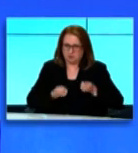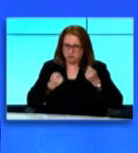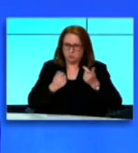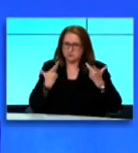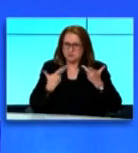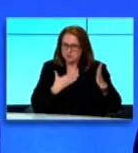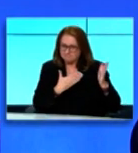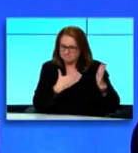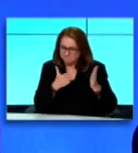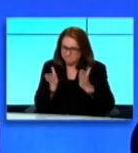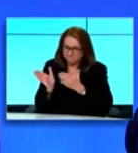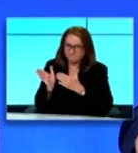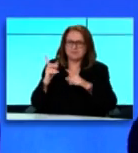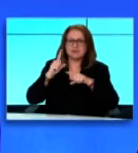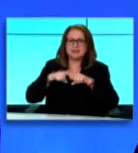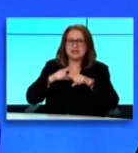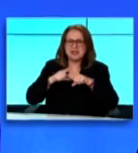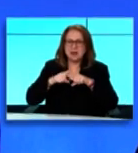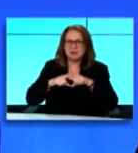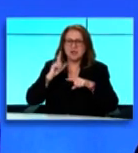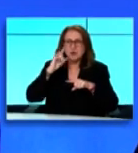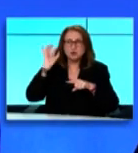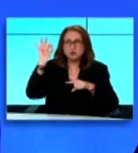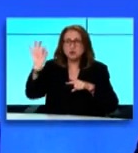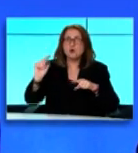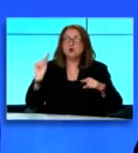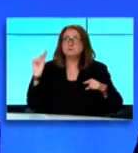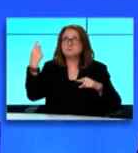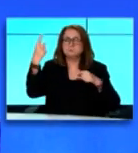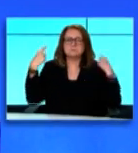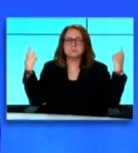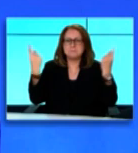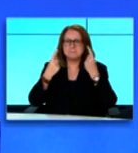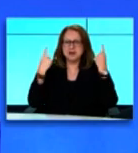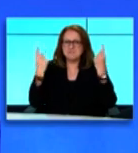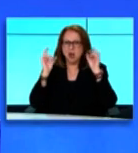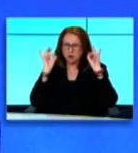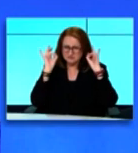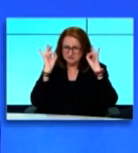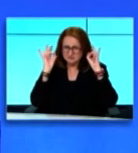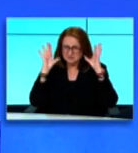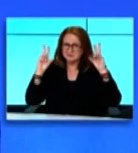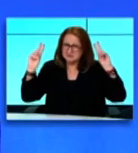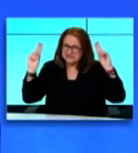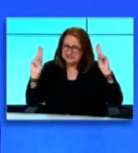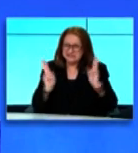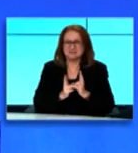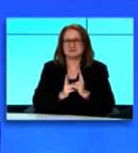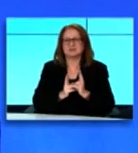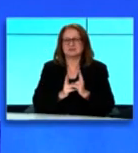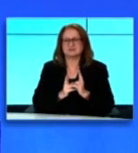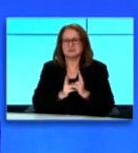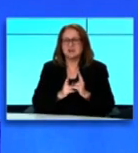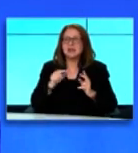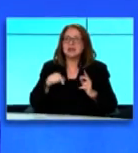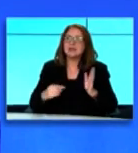μια οικονομία χαμηλών και τελικά μηδενικών εκπομπών. Και όλα αυτά μαζί με το νέο κλιματικό